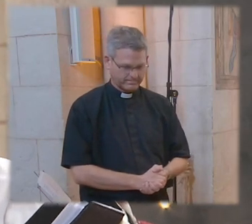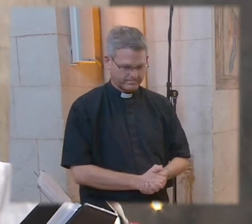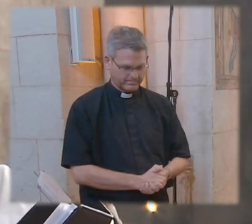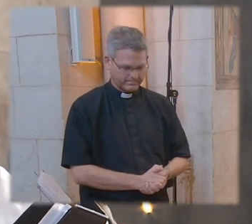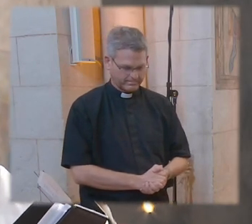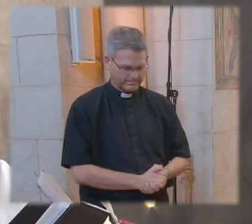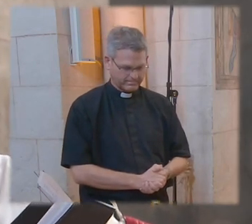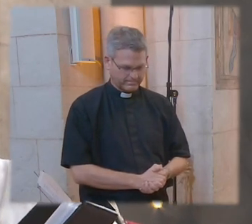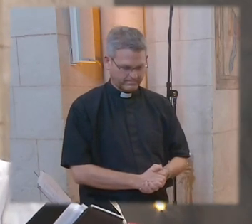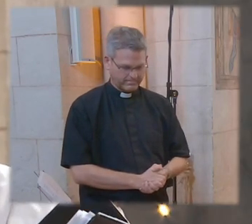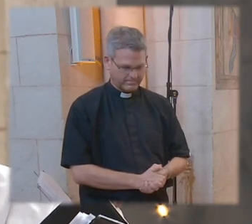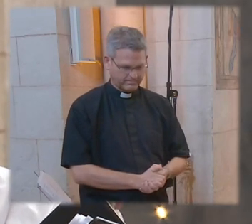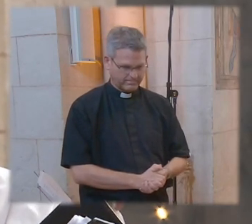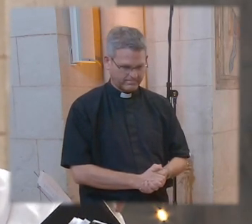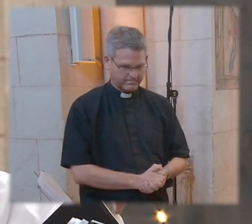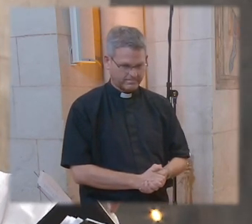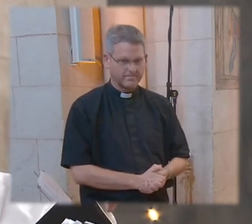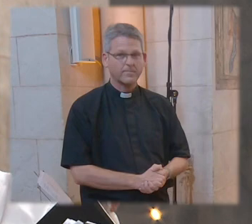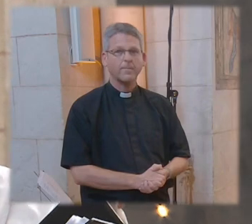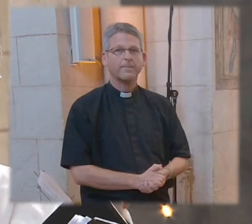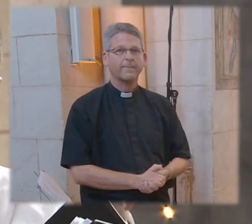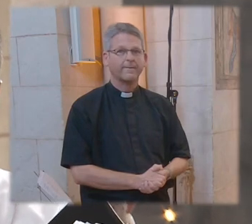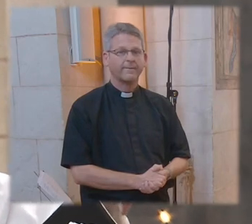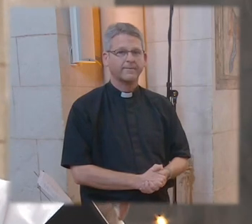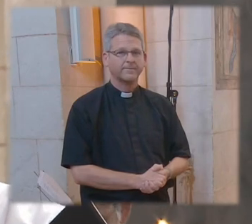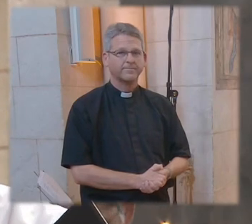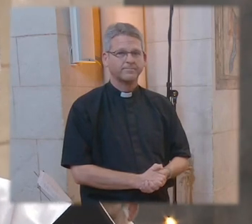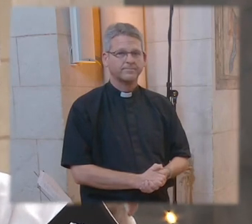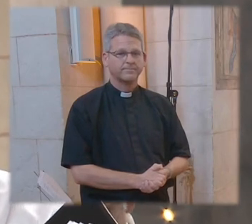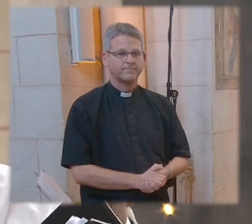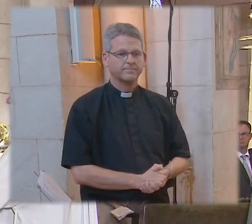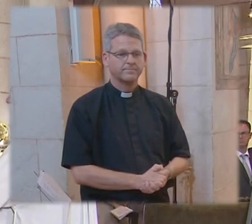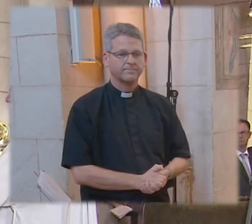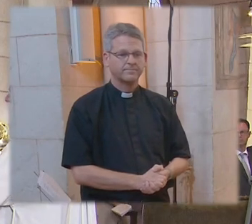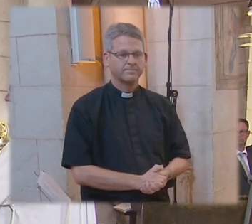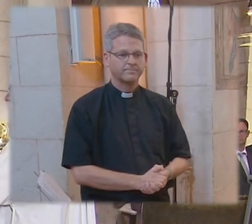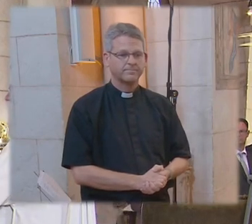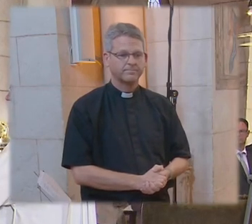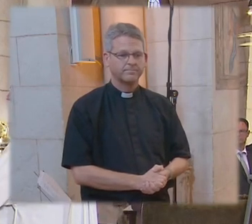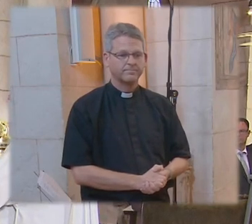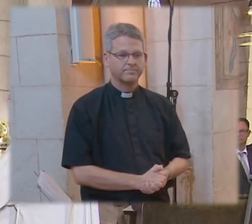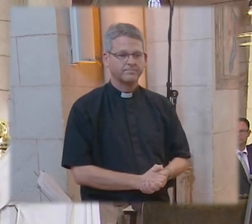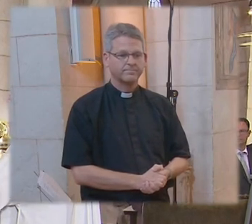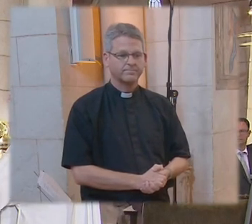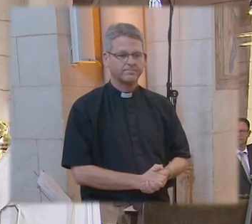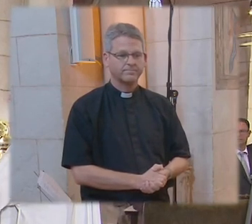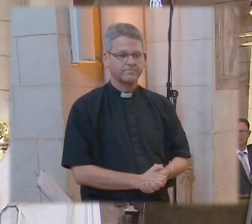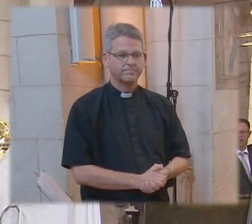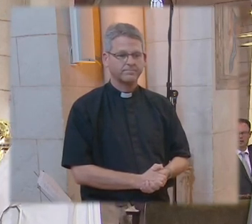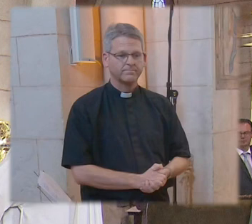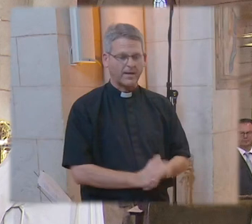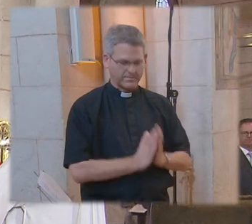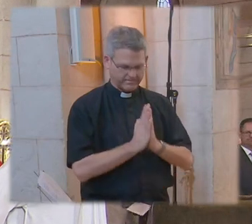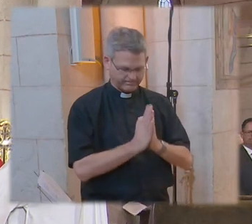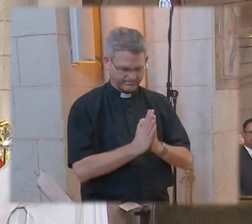und in der festgelegten Weise seiner Gedenken begangen werden kann. Im Namen des Vaters und des Sohnes und des Heiligen